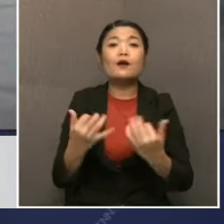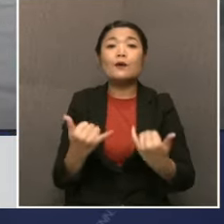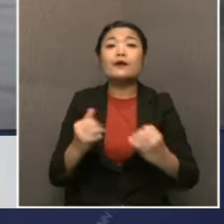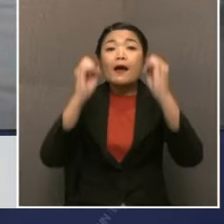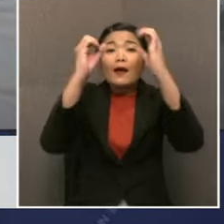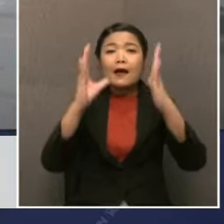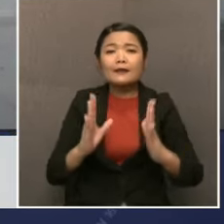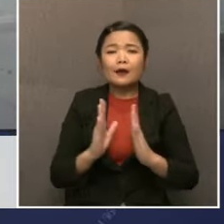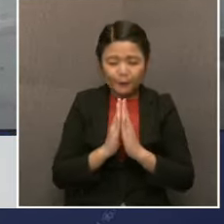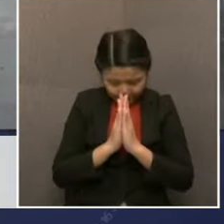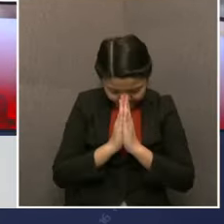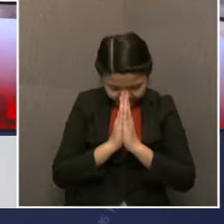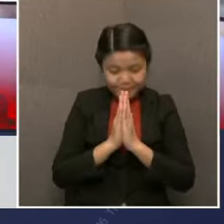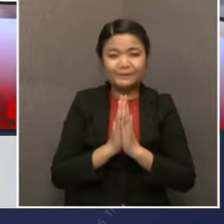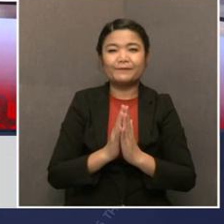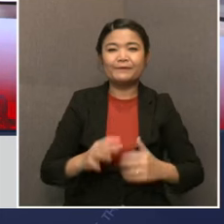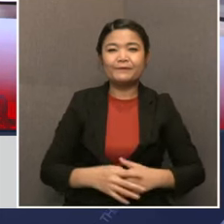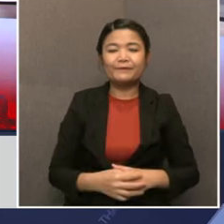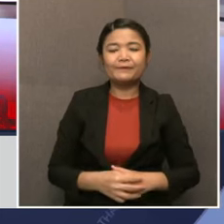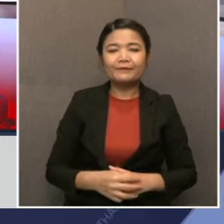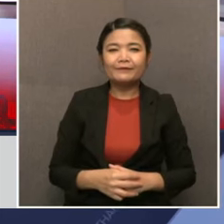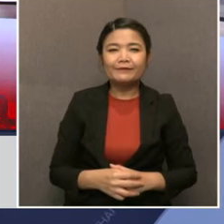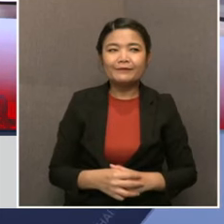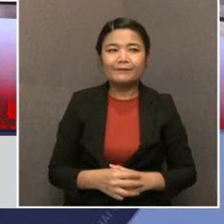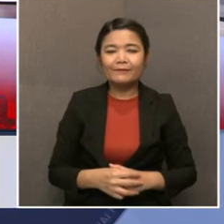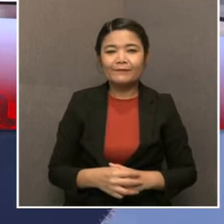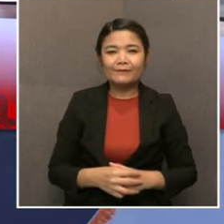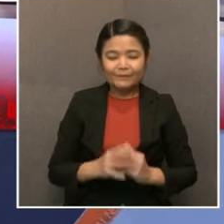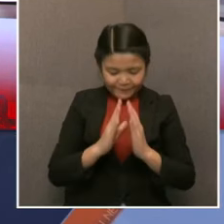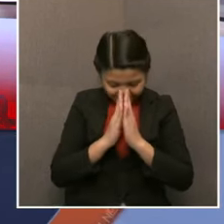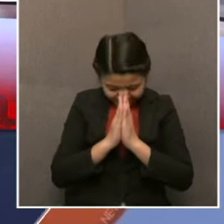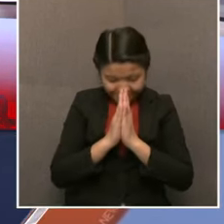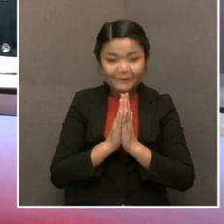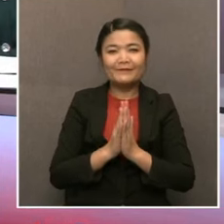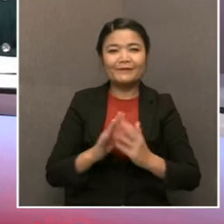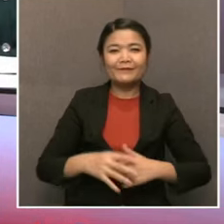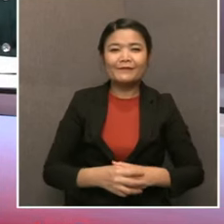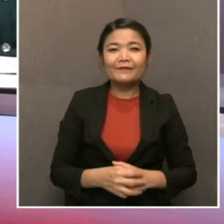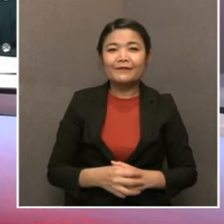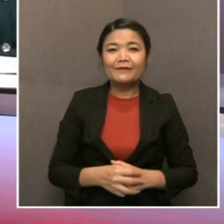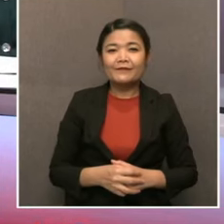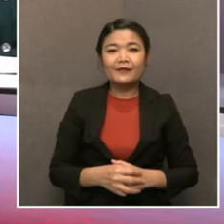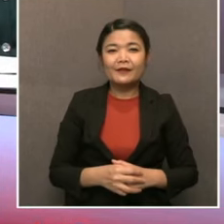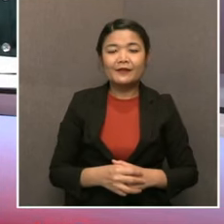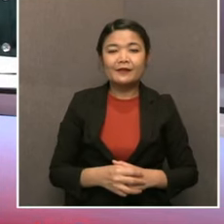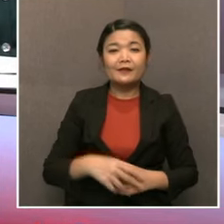วชัน